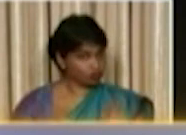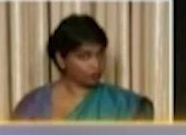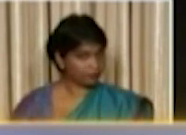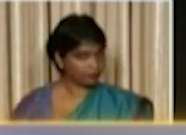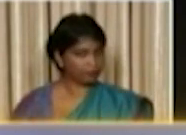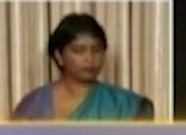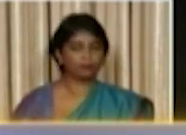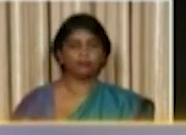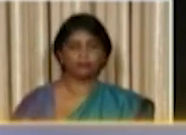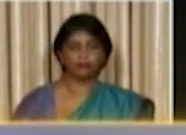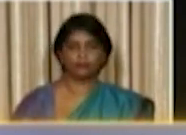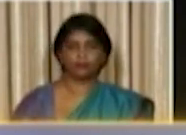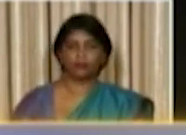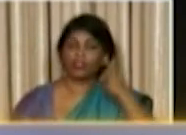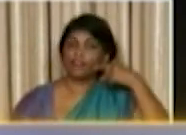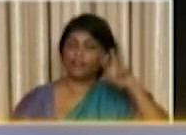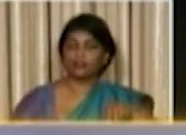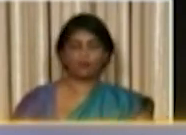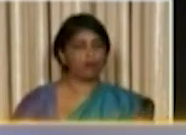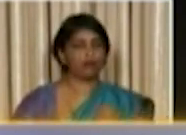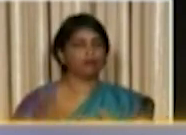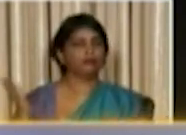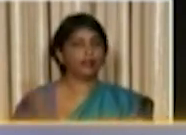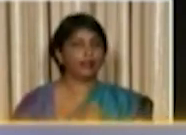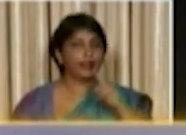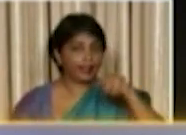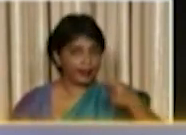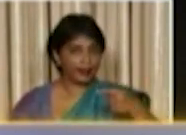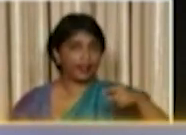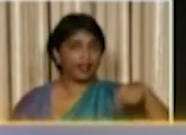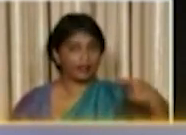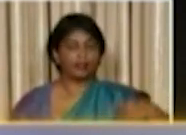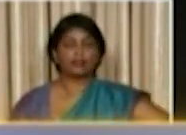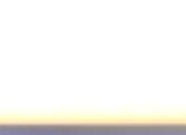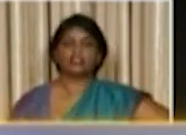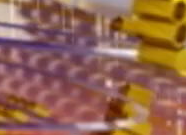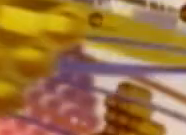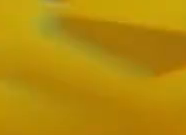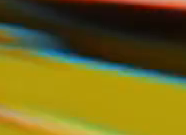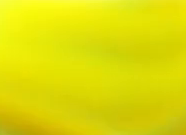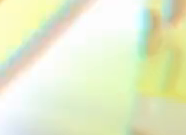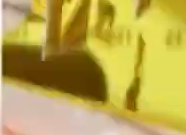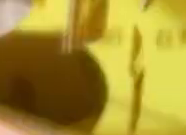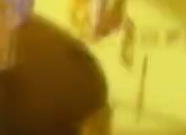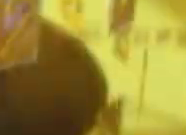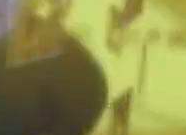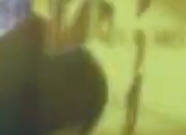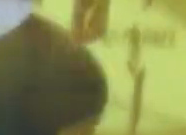ලෑස්ති හා විශ්වාස භංගය යෝජනාවට හෙටයි අනිද්දායි සෙනසුරාදා හරි